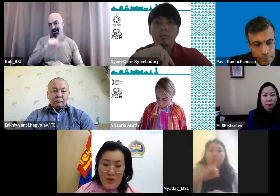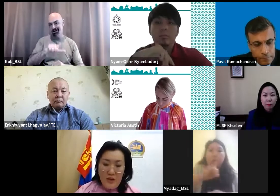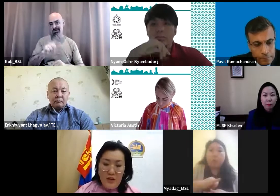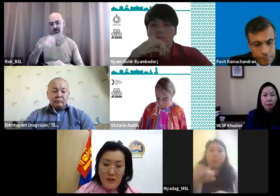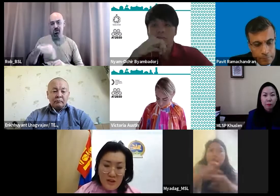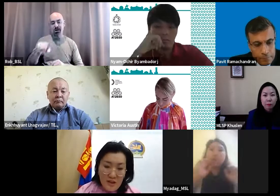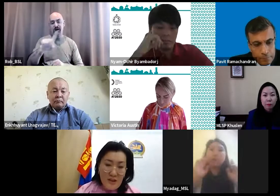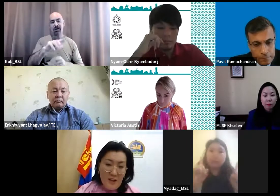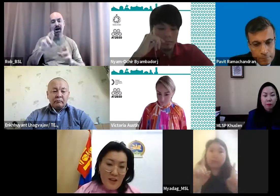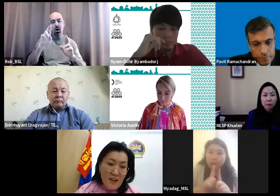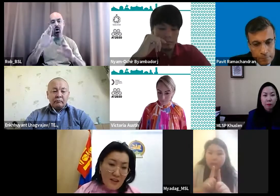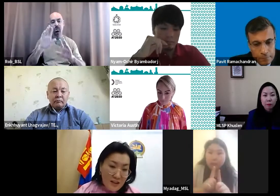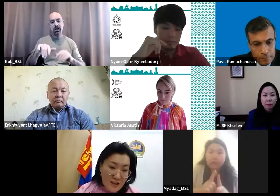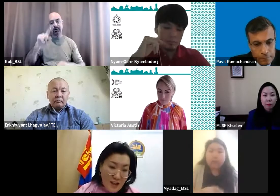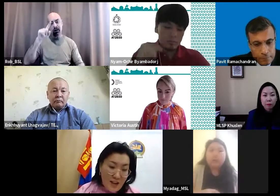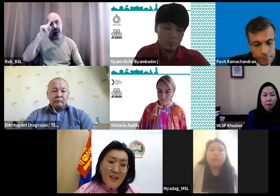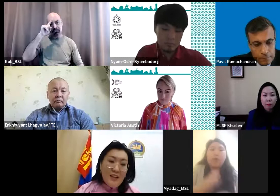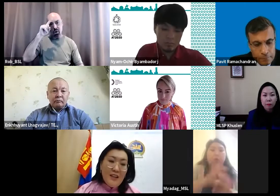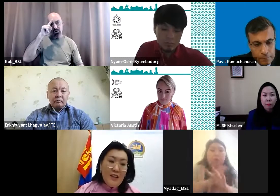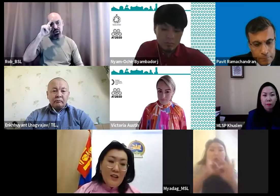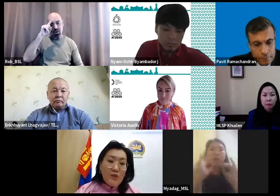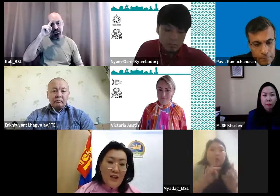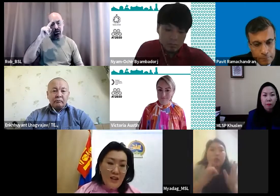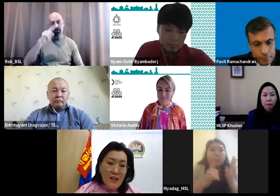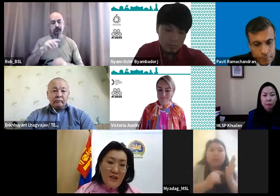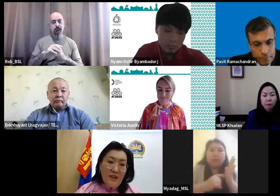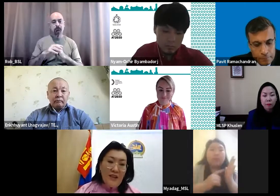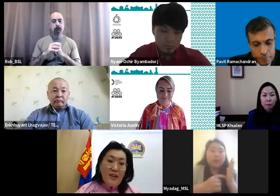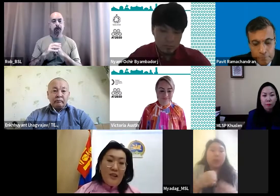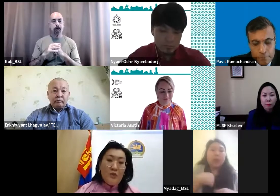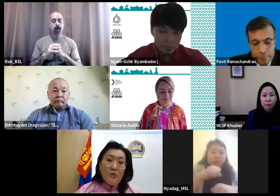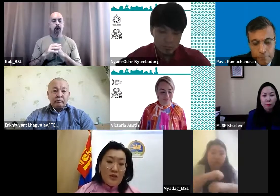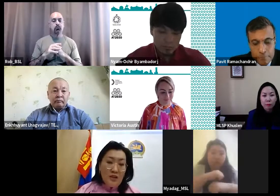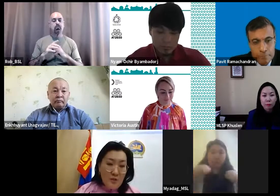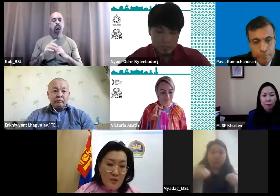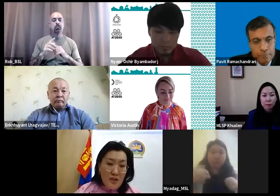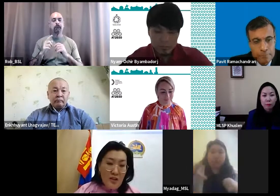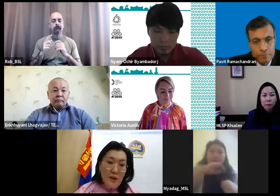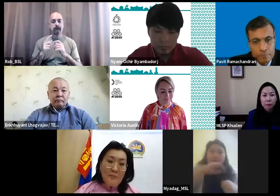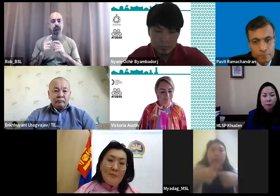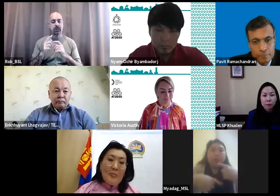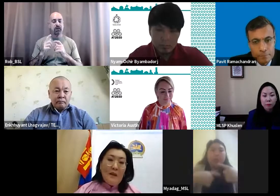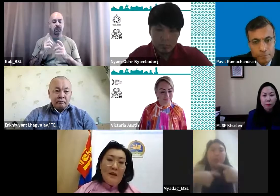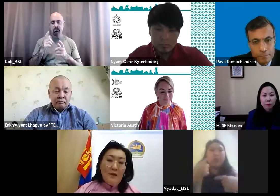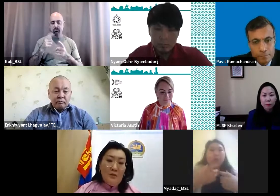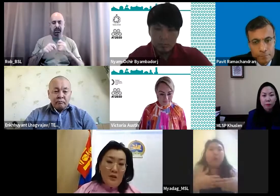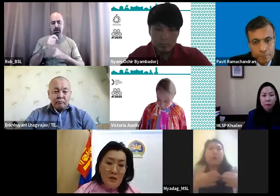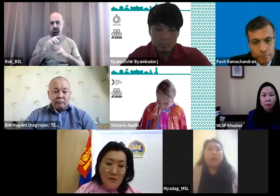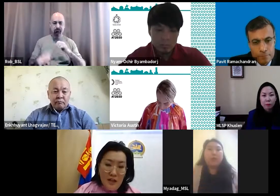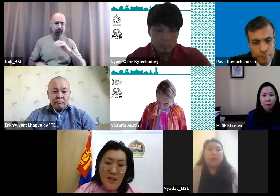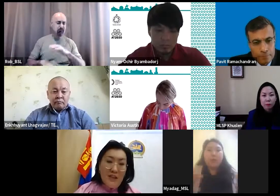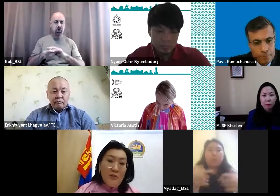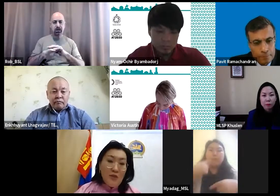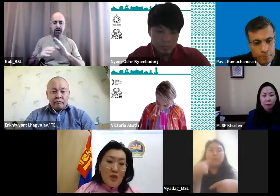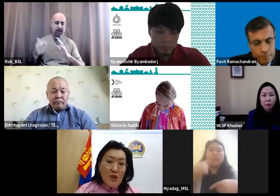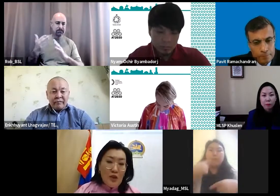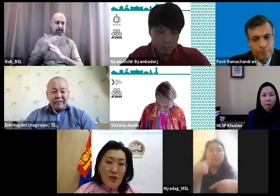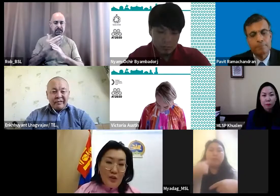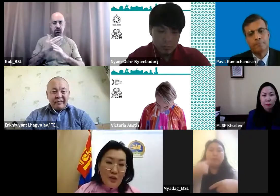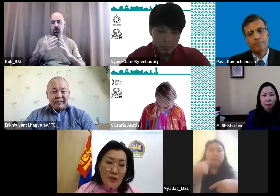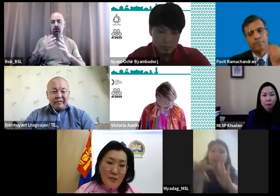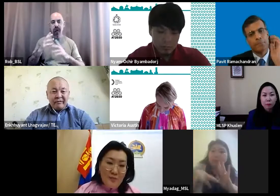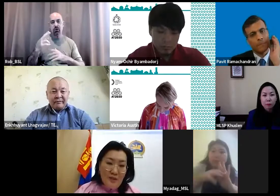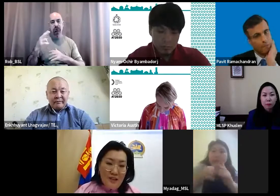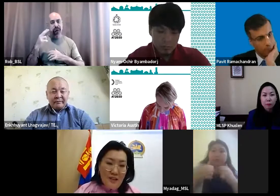өөр одоо хэрэгцээтэй иргэдтэй илүү нээлттэй, илүү хүртээмжтэй ийм сайн нийгмийг